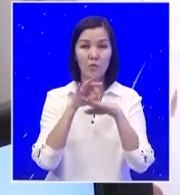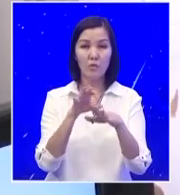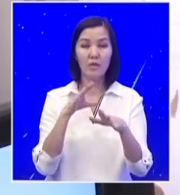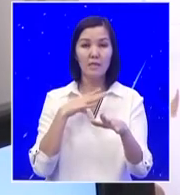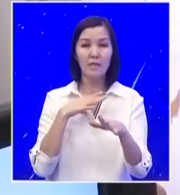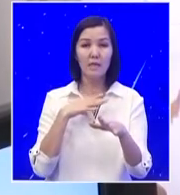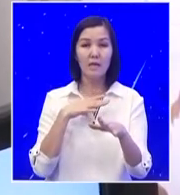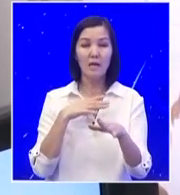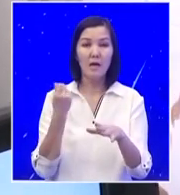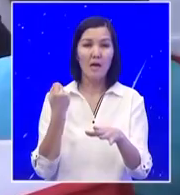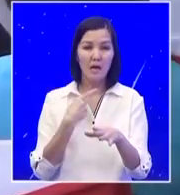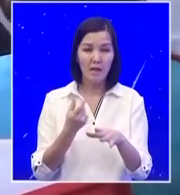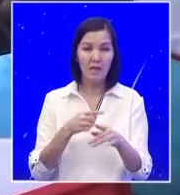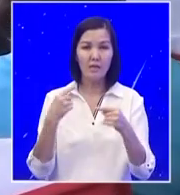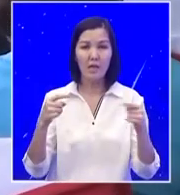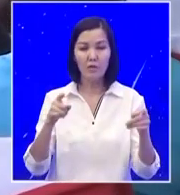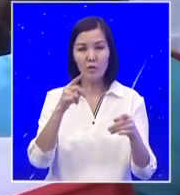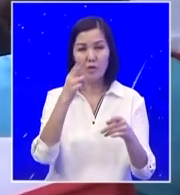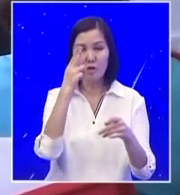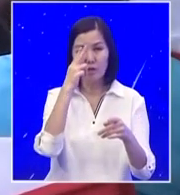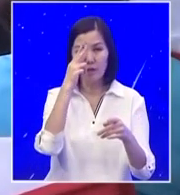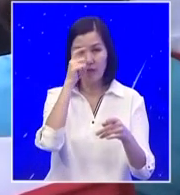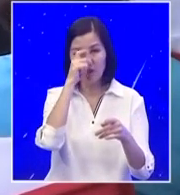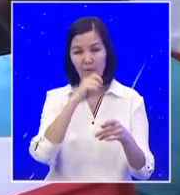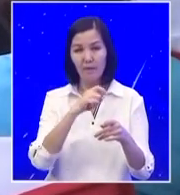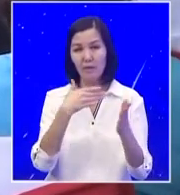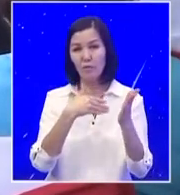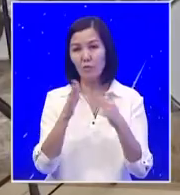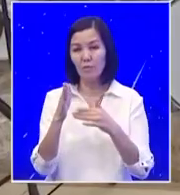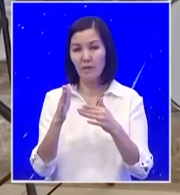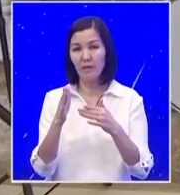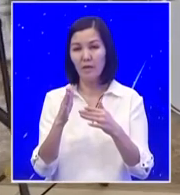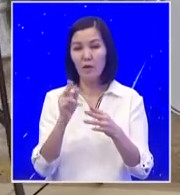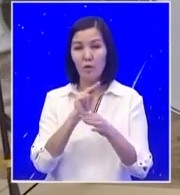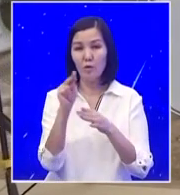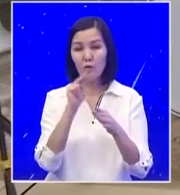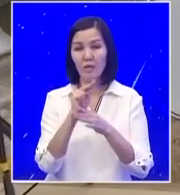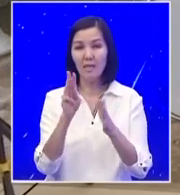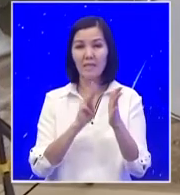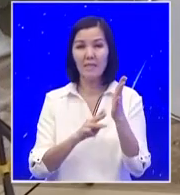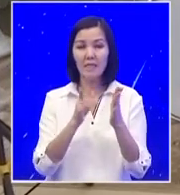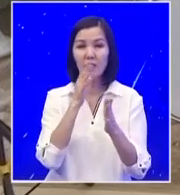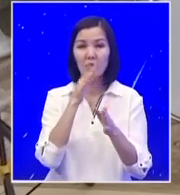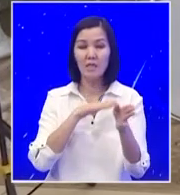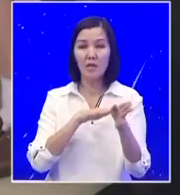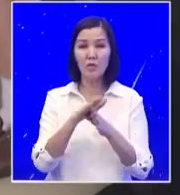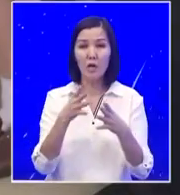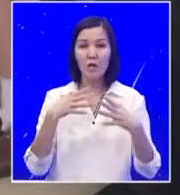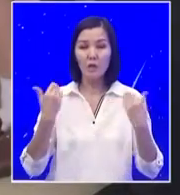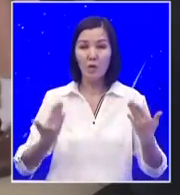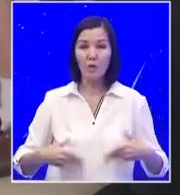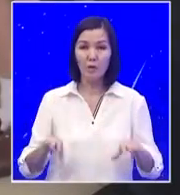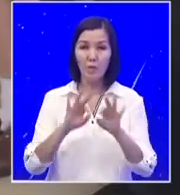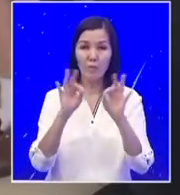Оларды ішімдікпен, түрлі зиян әдеттерден аулақ болуға шақырамын, дейді әжей. Өйткені 80-нің сеңгіріне таяған ол салауатты өмір